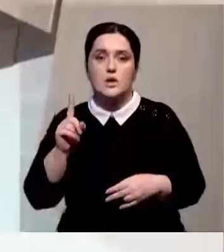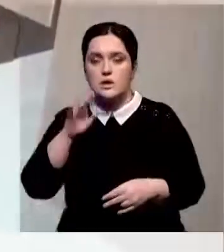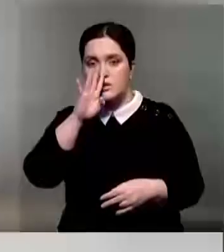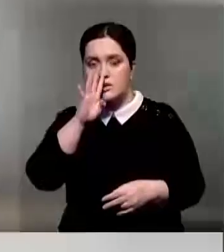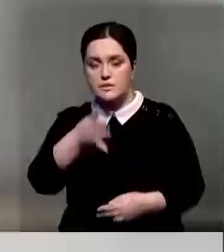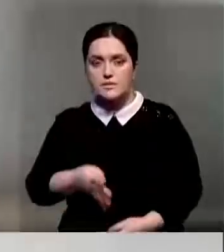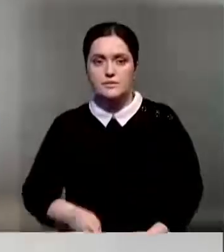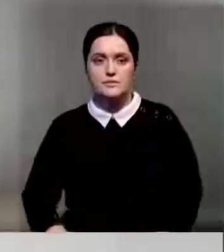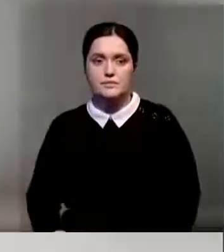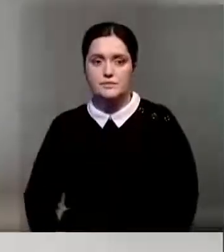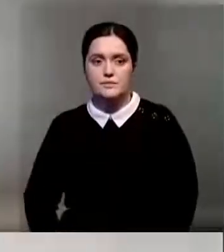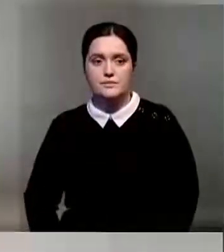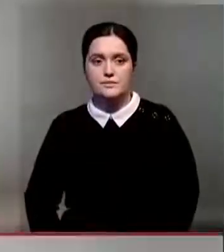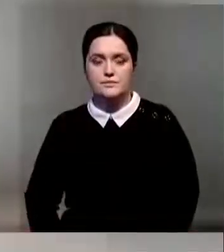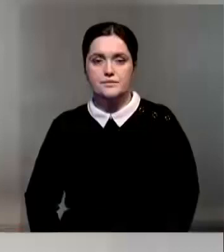года.